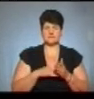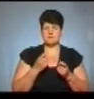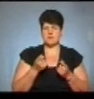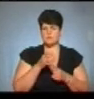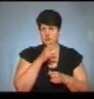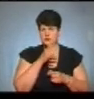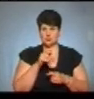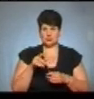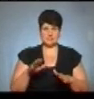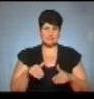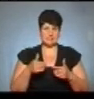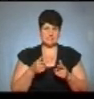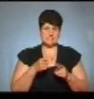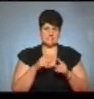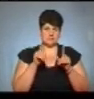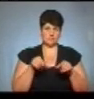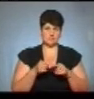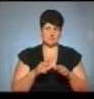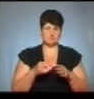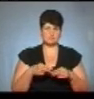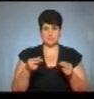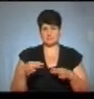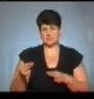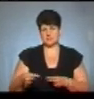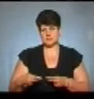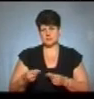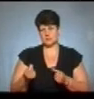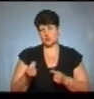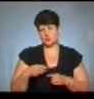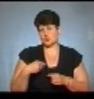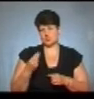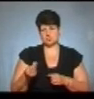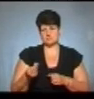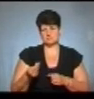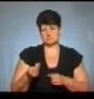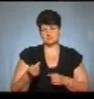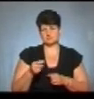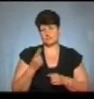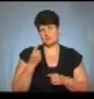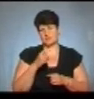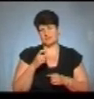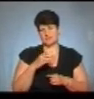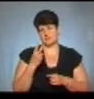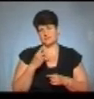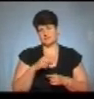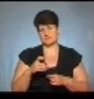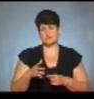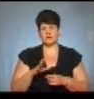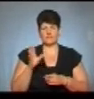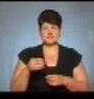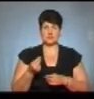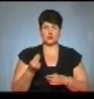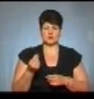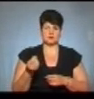часу, людині дається відомість, вона підписується, і гроші. Буквально минутка-дві. Усі кошти від